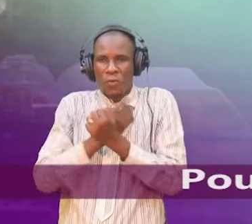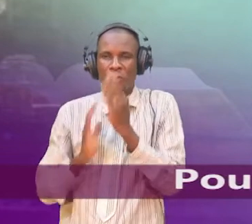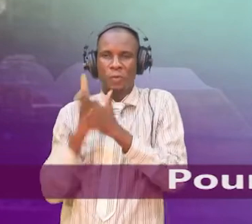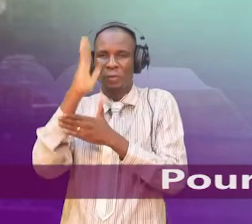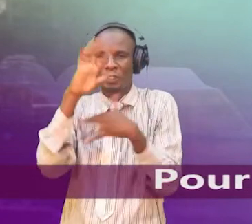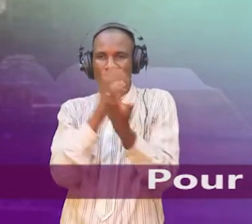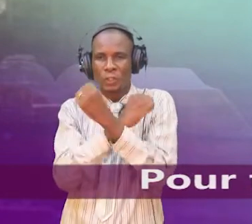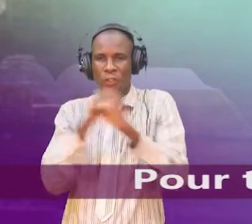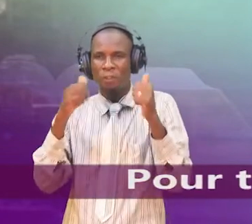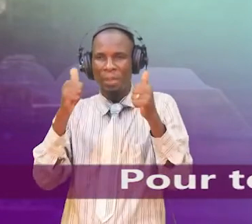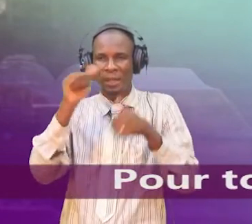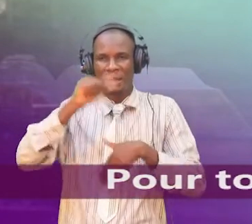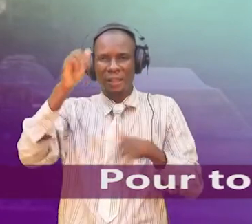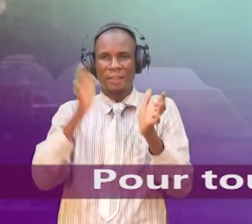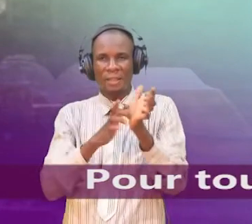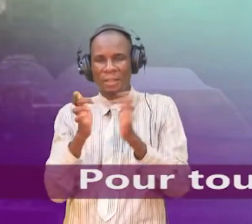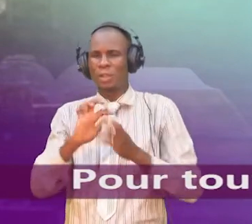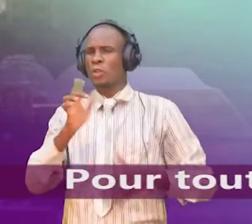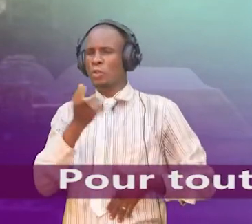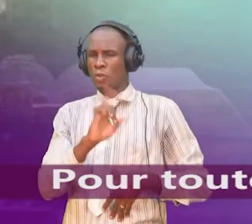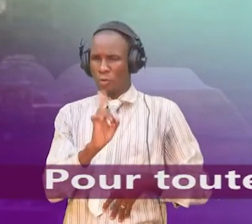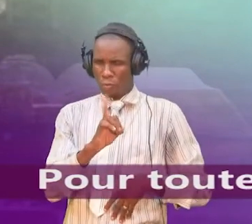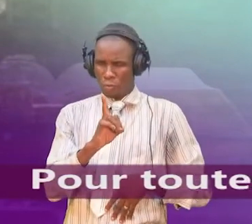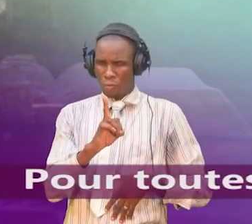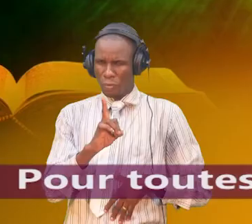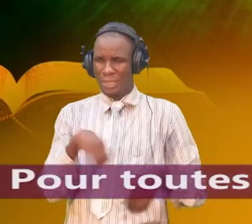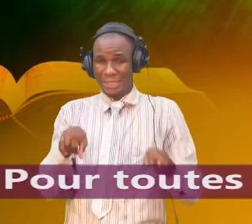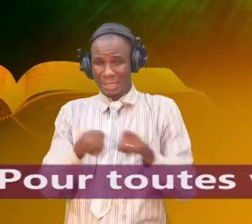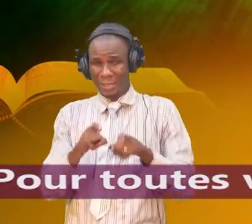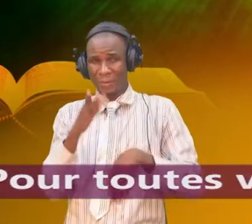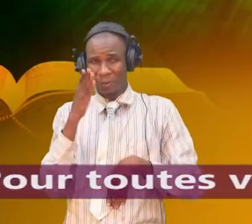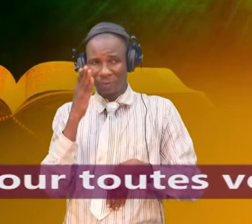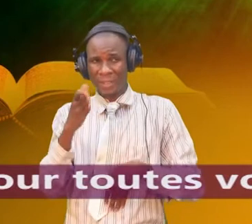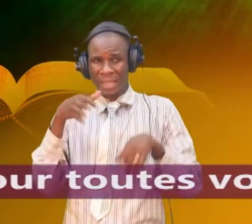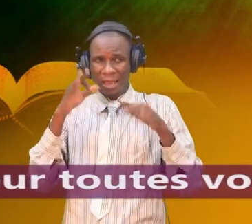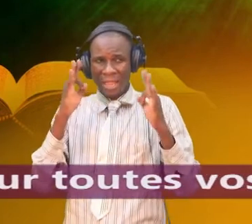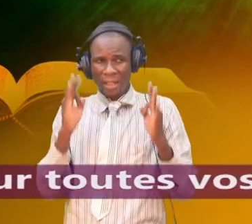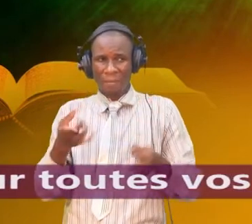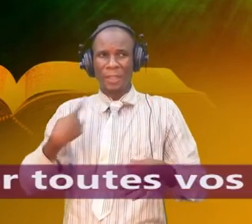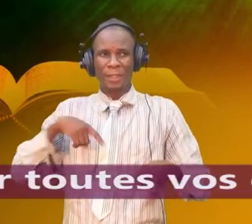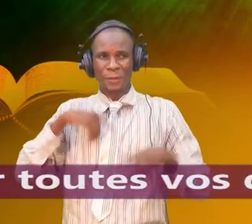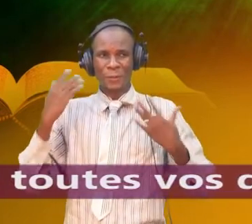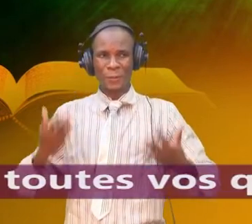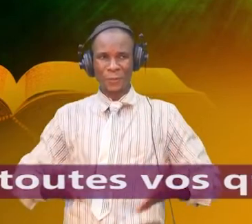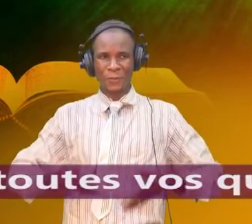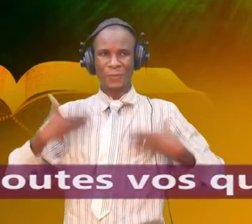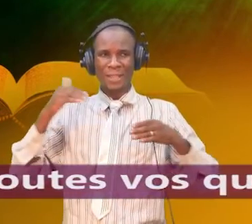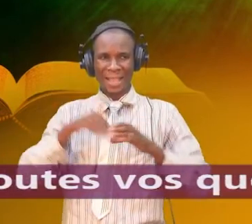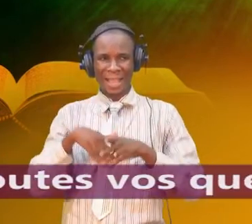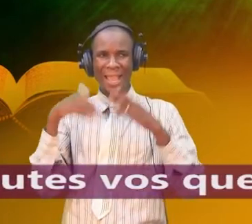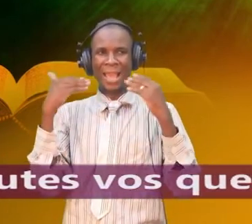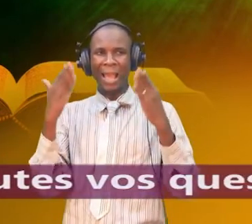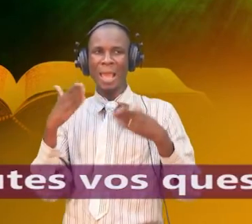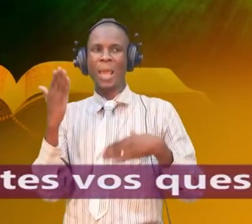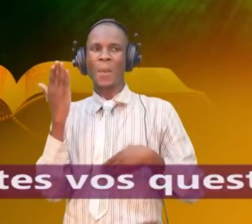wana. Talatina nini ba Efese mokapwa mibale teni ya zomi na misato ezali koloba, kasi sikawa kati na Yesu Kristo bino